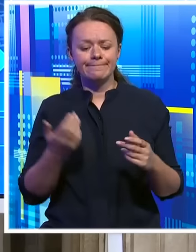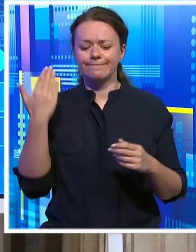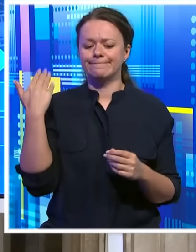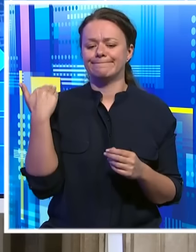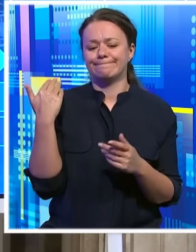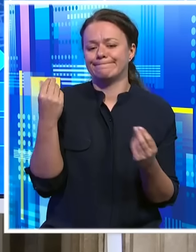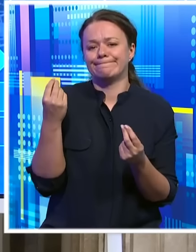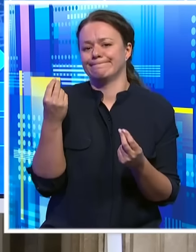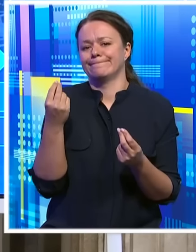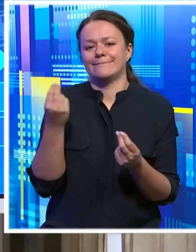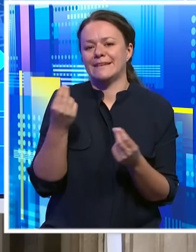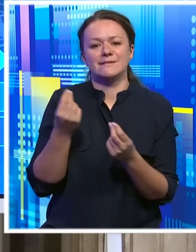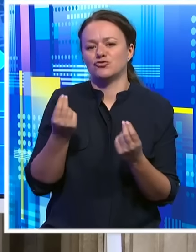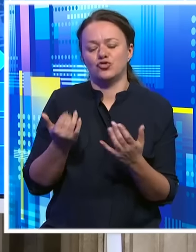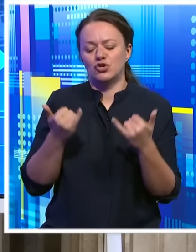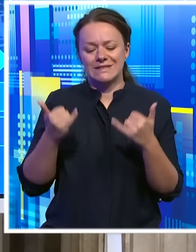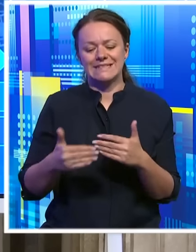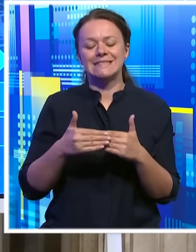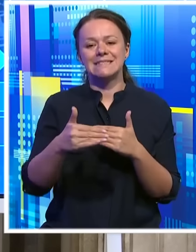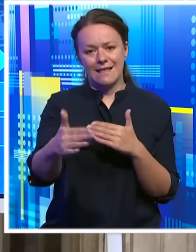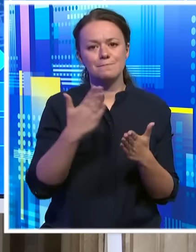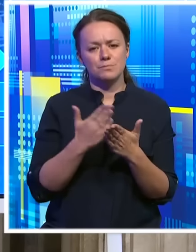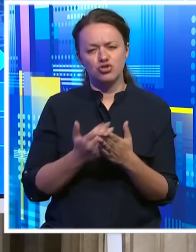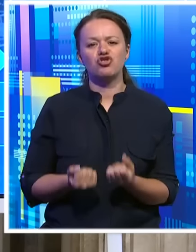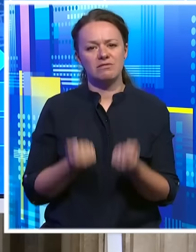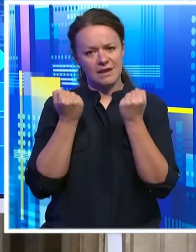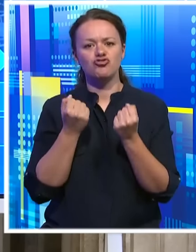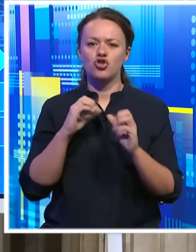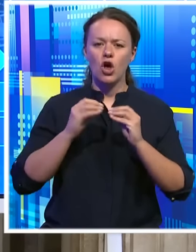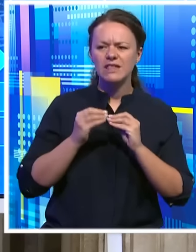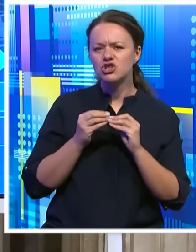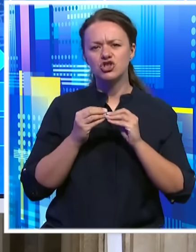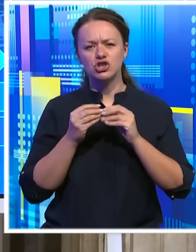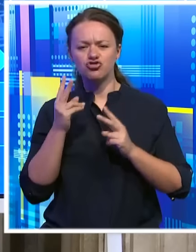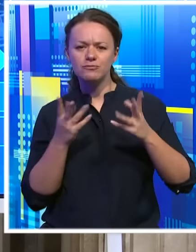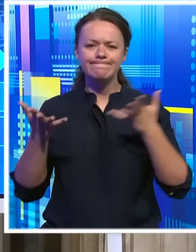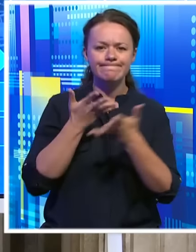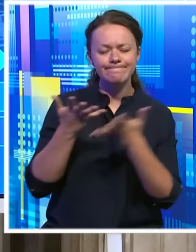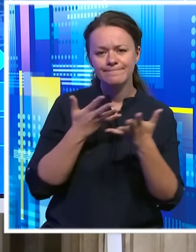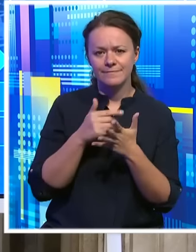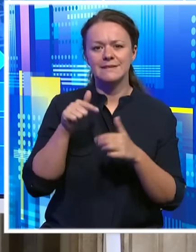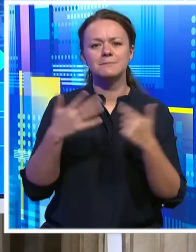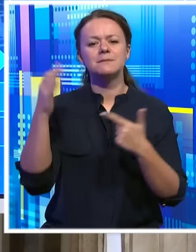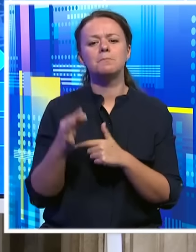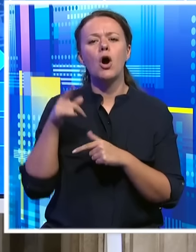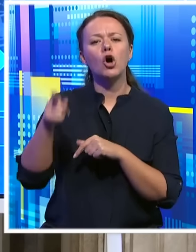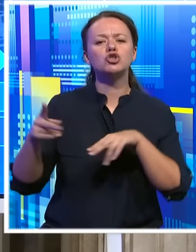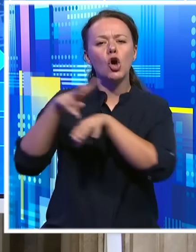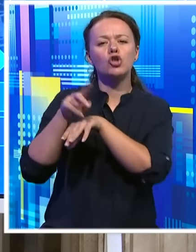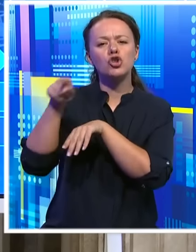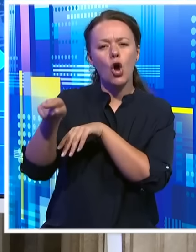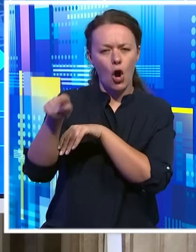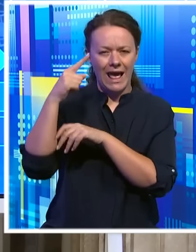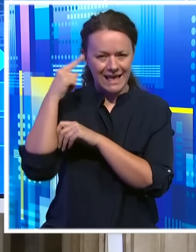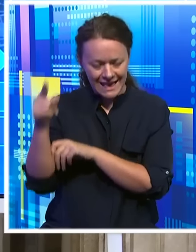će tek da usledi teška tržišna utakmica po tom pitanju. Sada je najveći deo, negde oko preko 70% pod kontrolom Narodne Republike Kine, ostatak